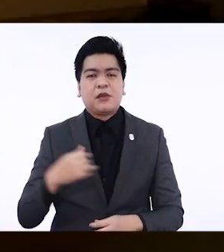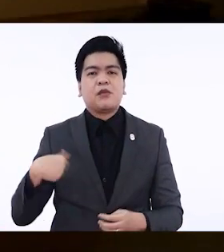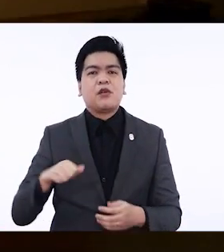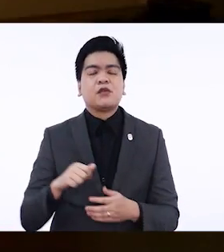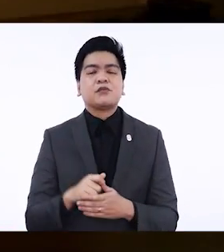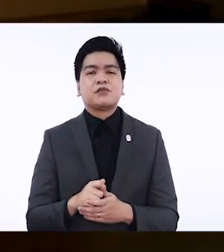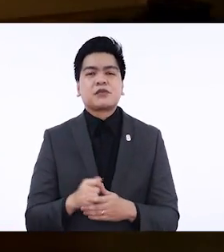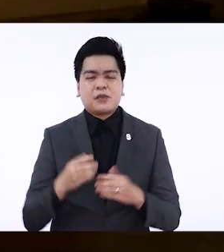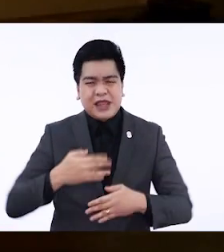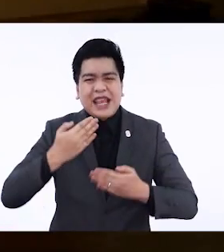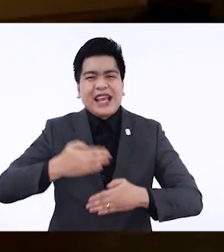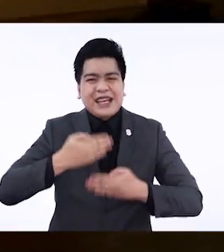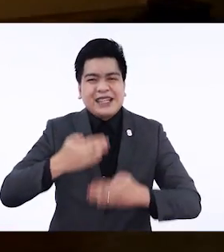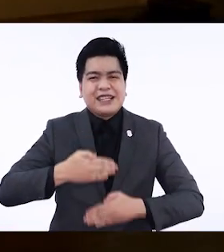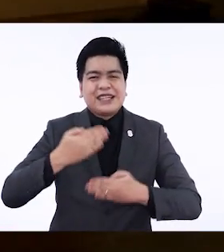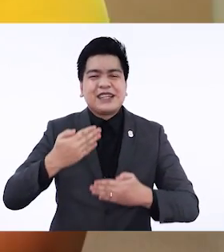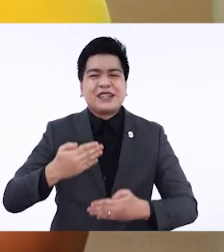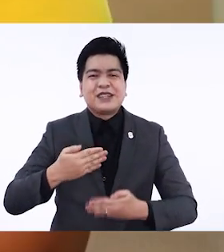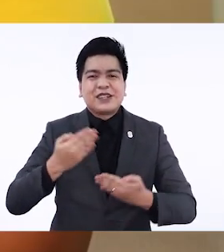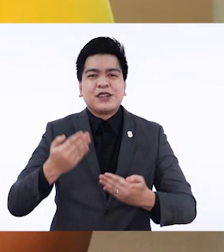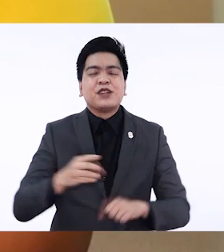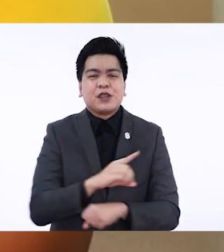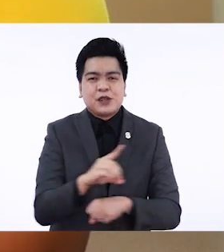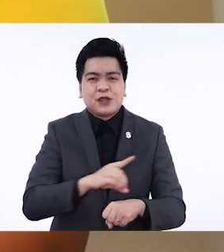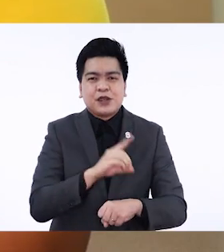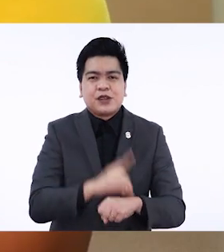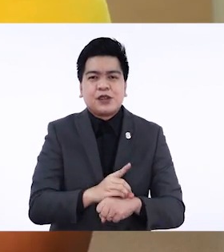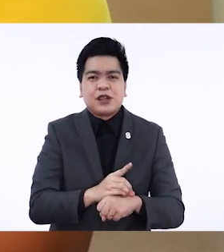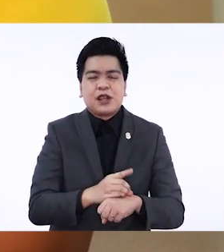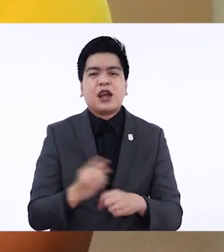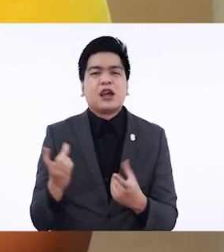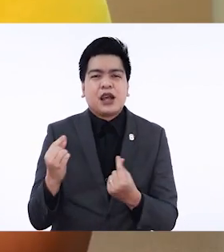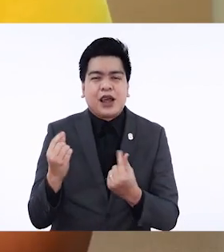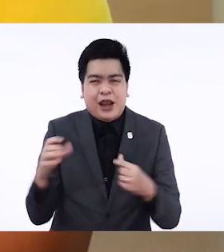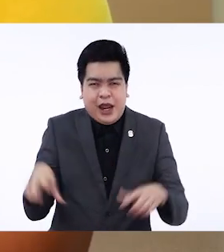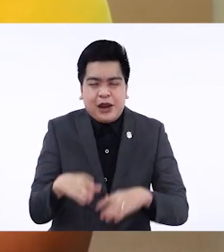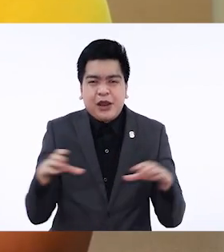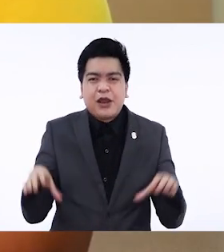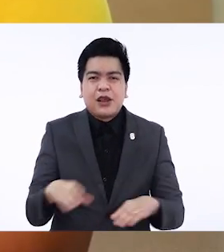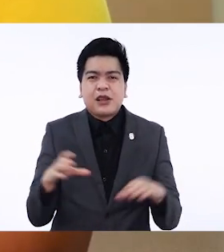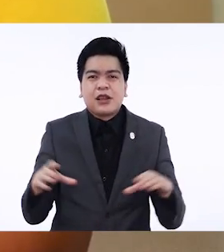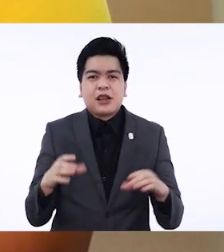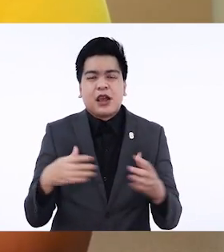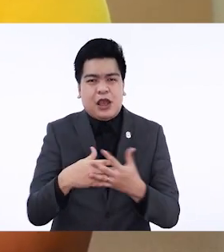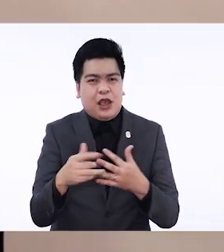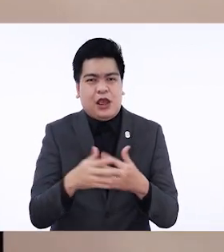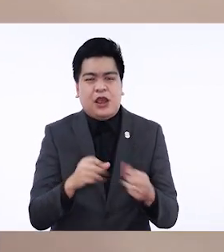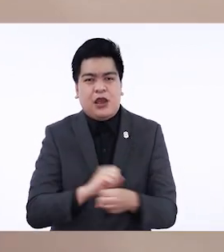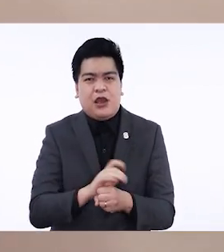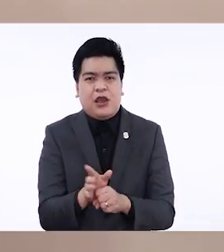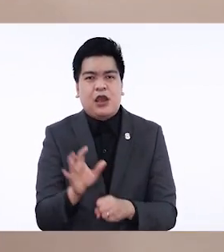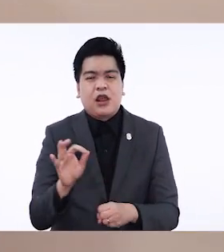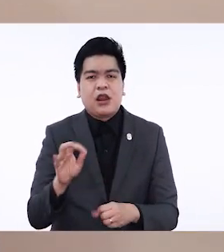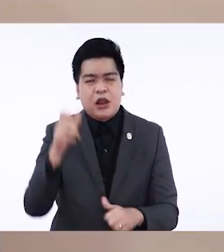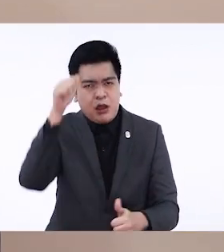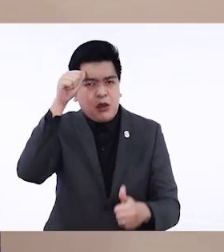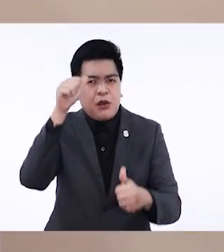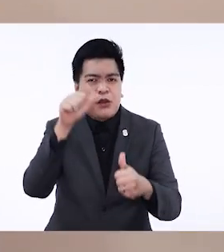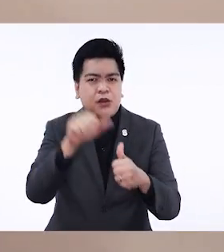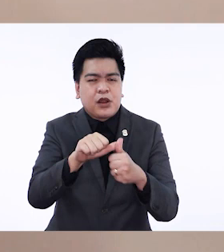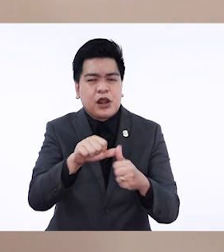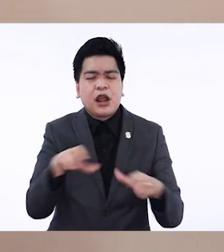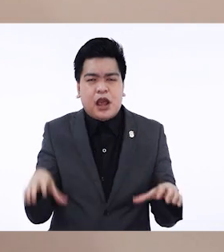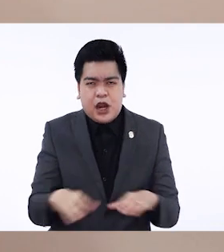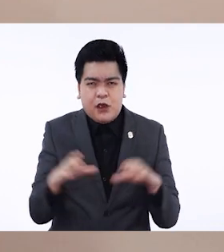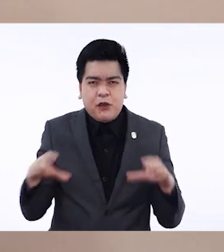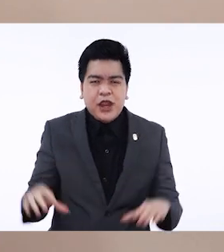nagagalak po kami lahat sa aming pong distrito dahil napagsagawa po tayo ng ganitong aktibidad sa kabila po ng pandemya. Ang layunin po ng